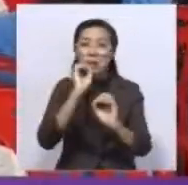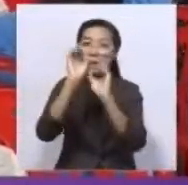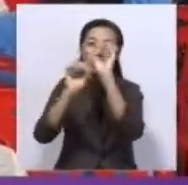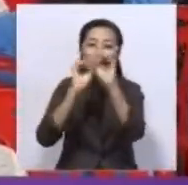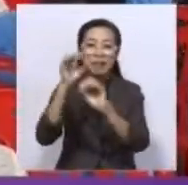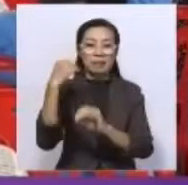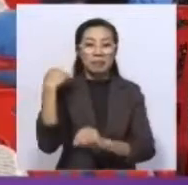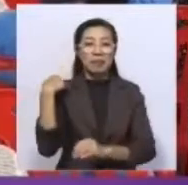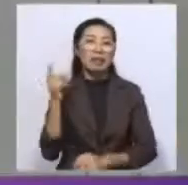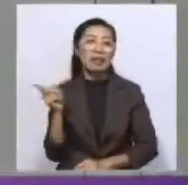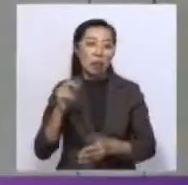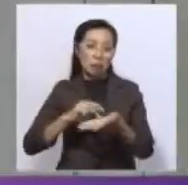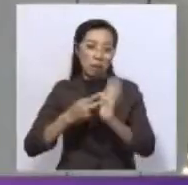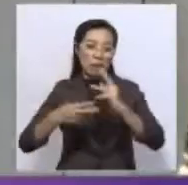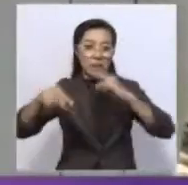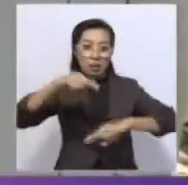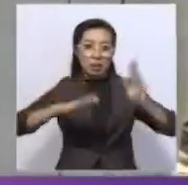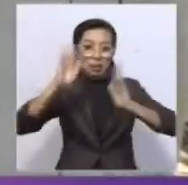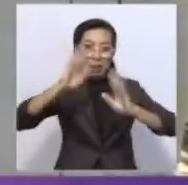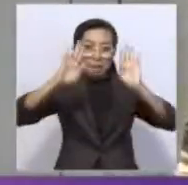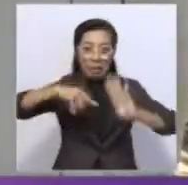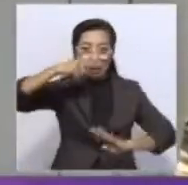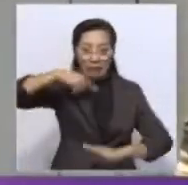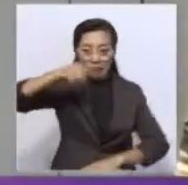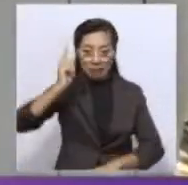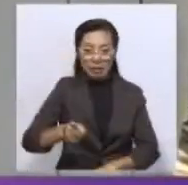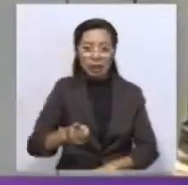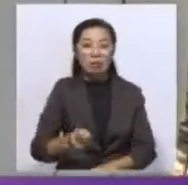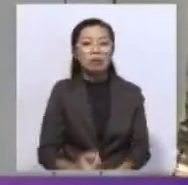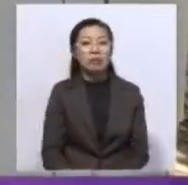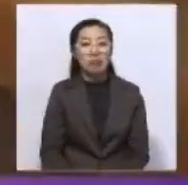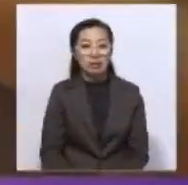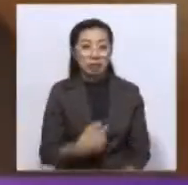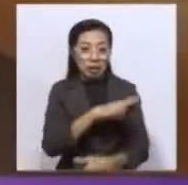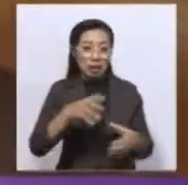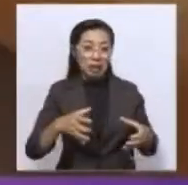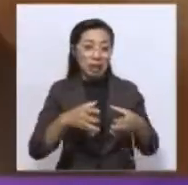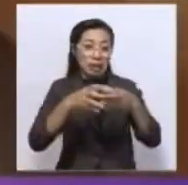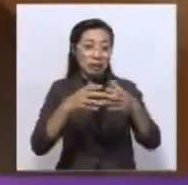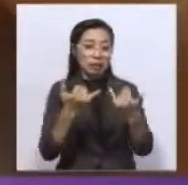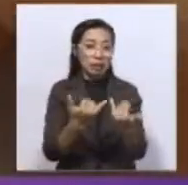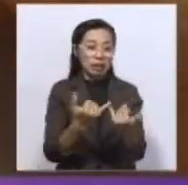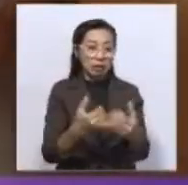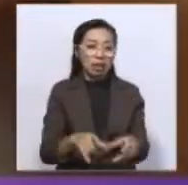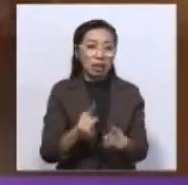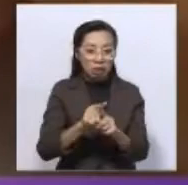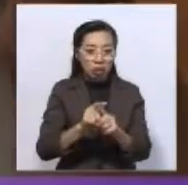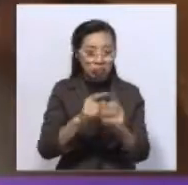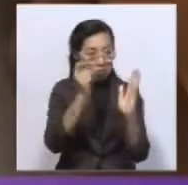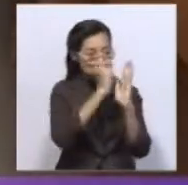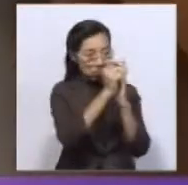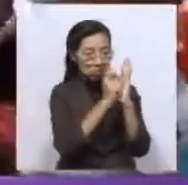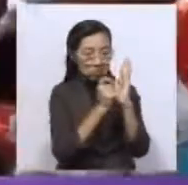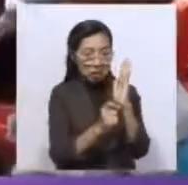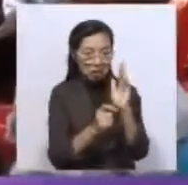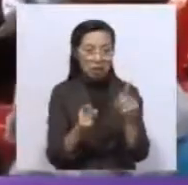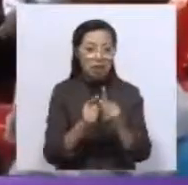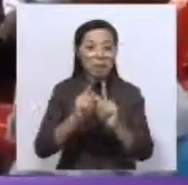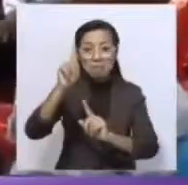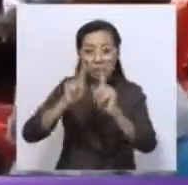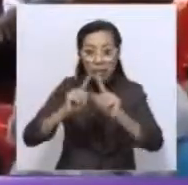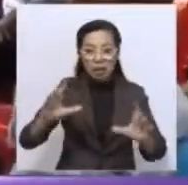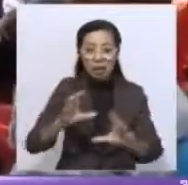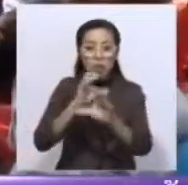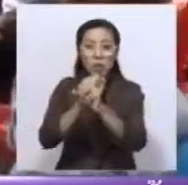นี่แหละประชาธิปไตยแบบไทยนิยมของแท้ด้าน12กองหน้าทีมตำบลก็ลงกระดานประมวลผลบ้านหนองโดนโพสรุป